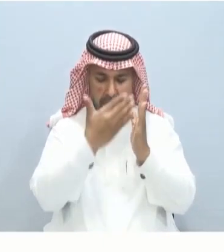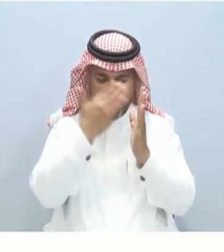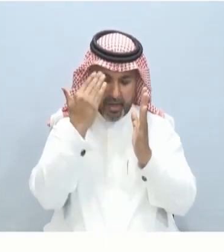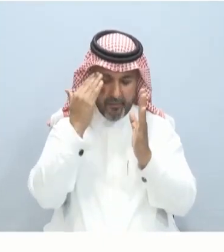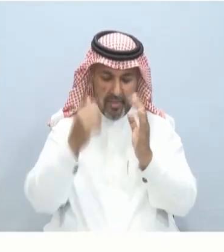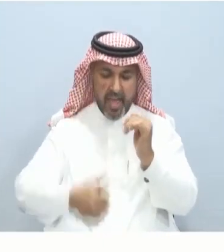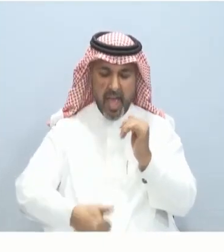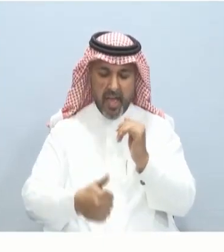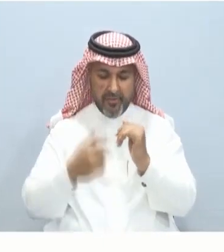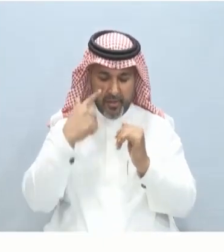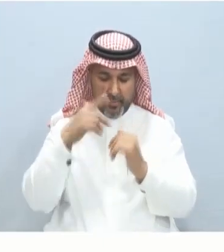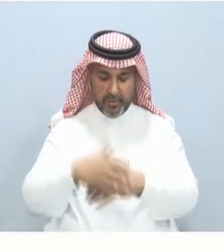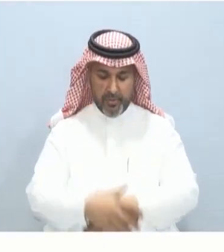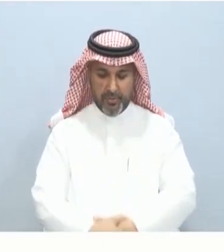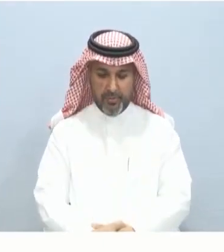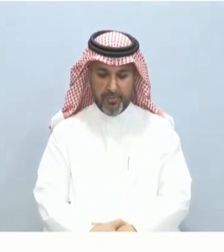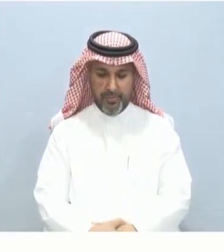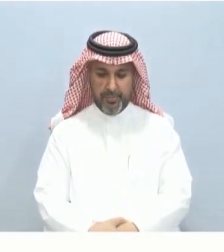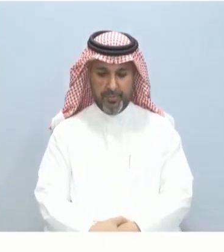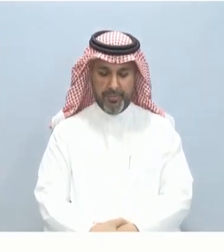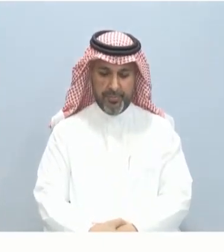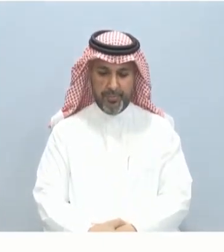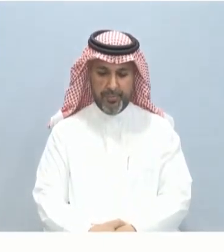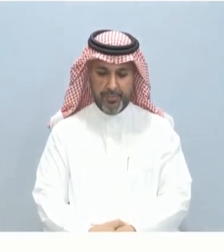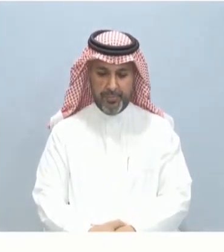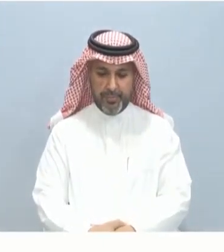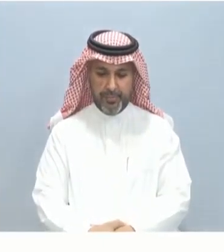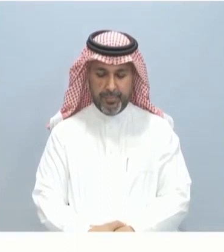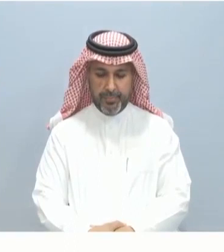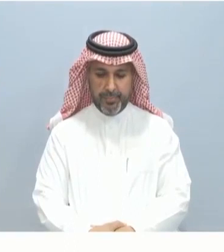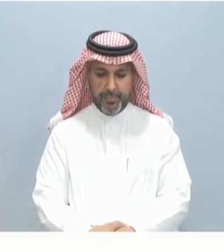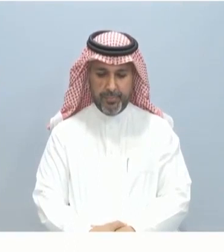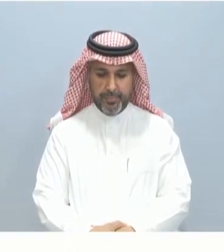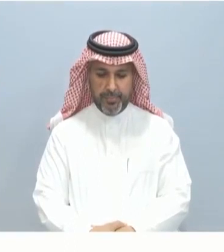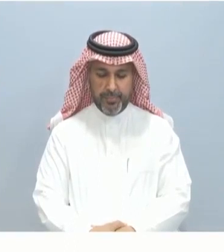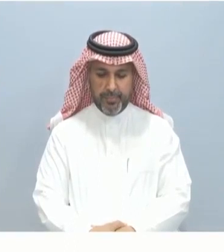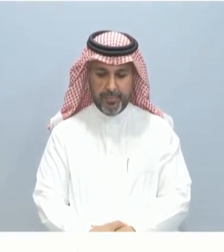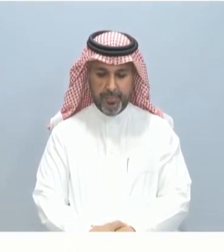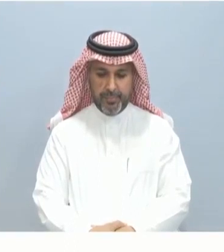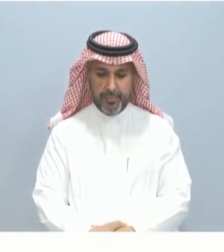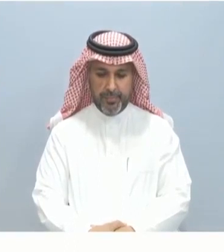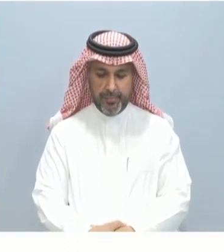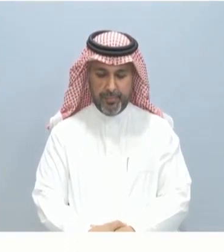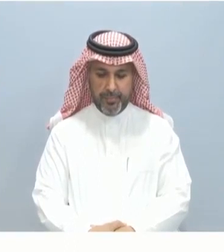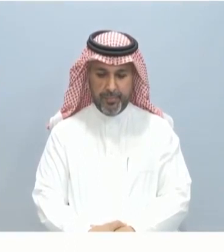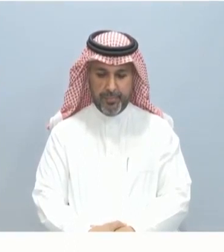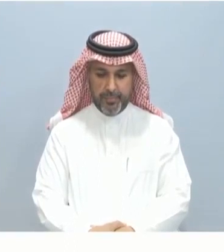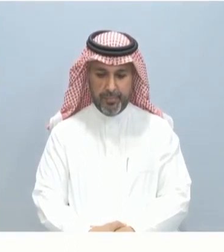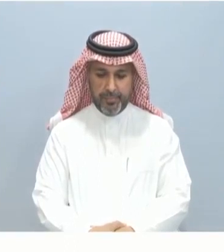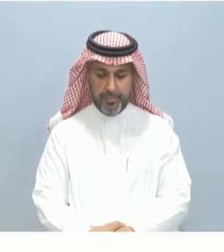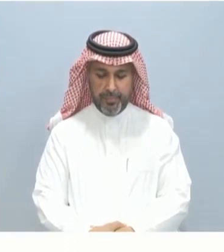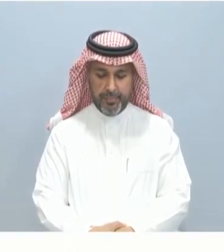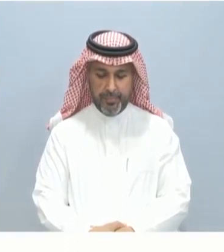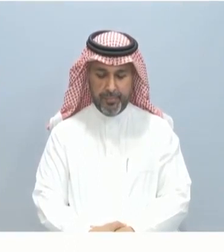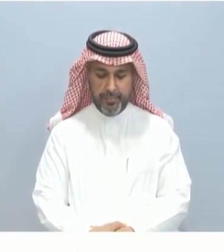ب الفرق بين مربعين الى عاملين احدهما حاصل الطرح مع حاصل الجمع لحدود